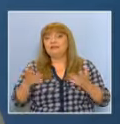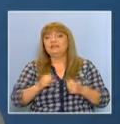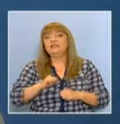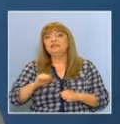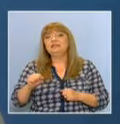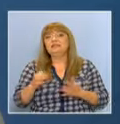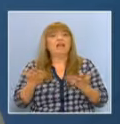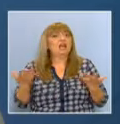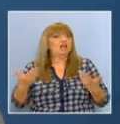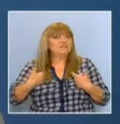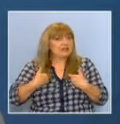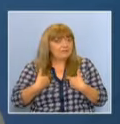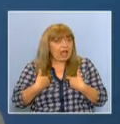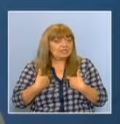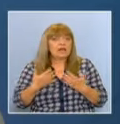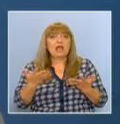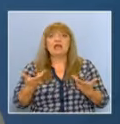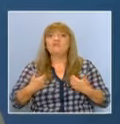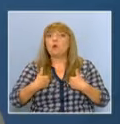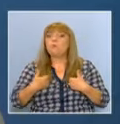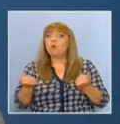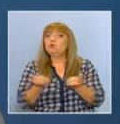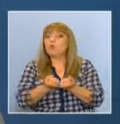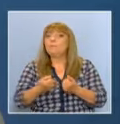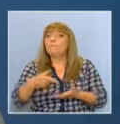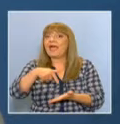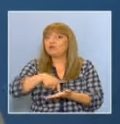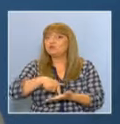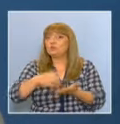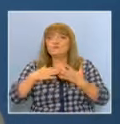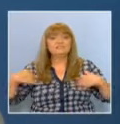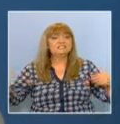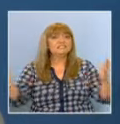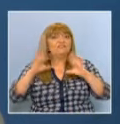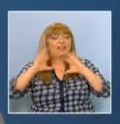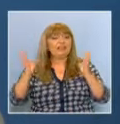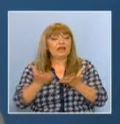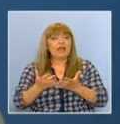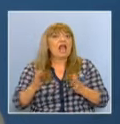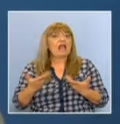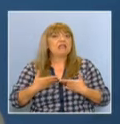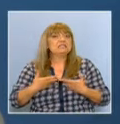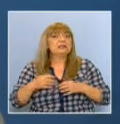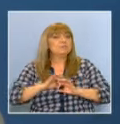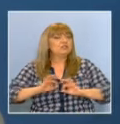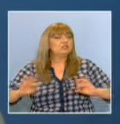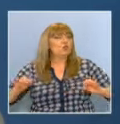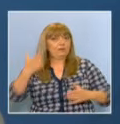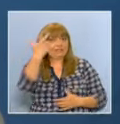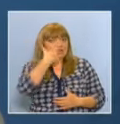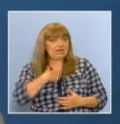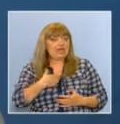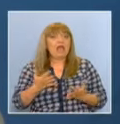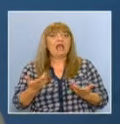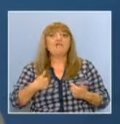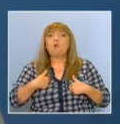интроспективни. Какъв съм аз, какво е моето място в света, как искам да се отнасям към околните, как искам да се самоопределя, какво аз ценя